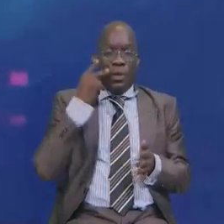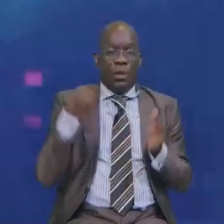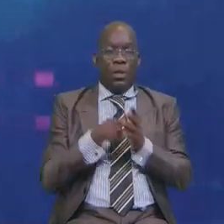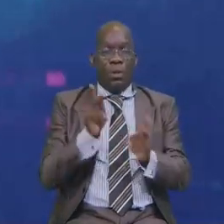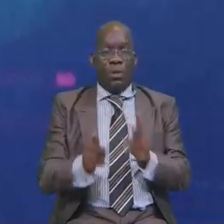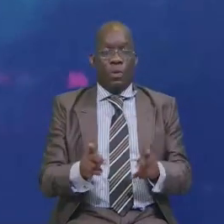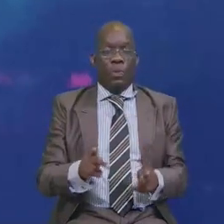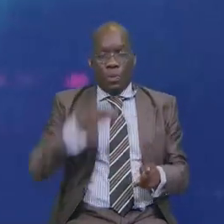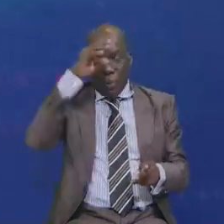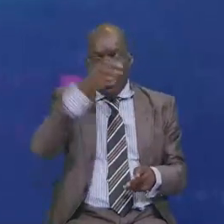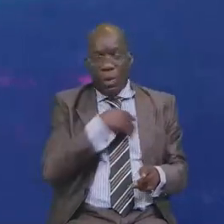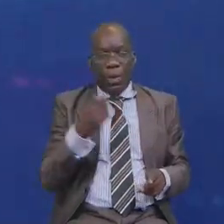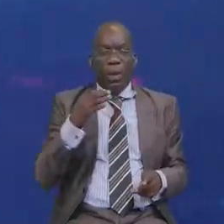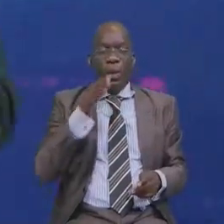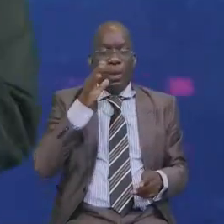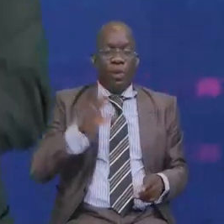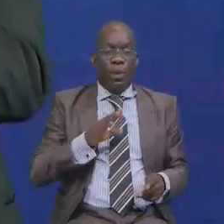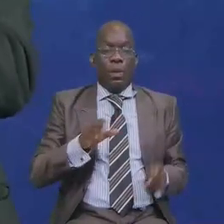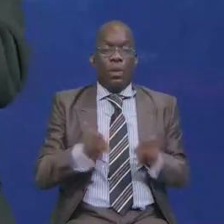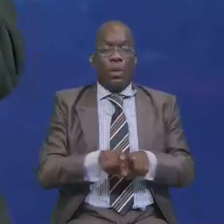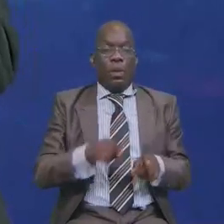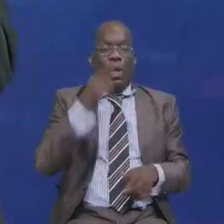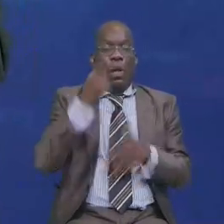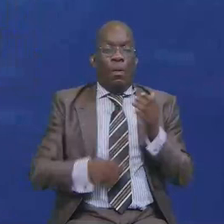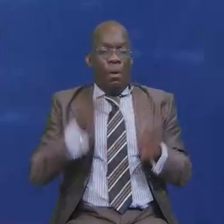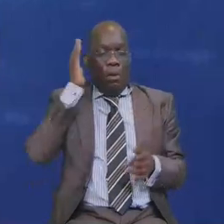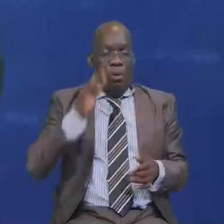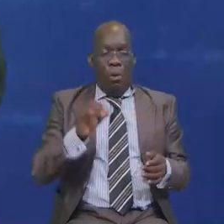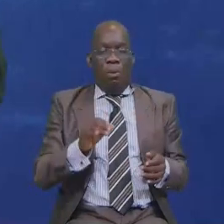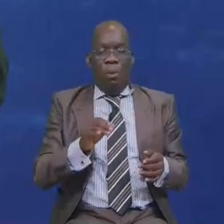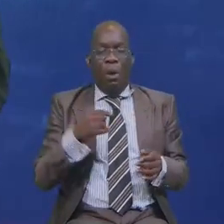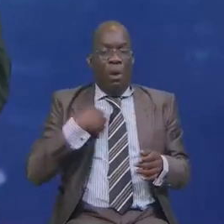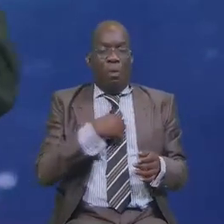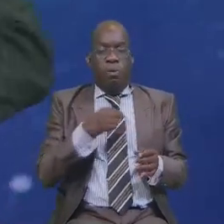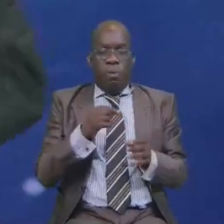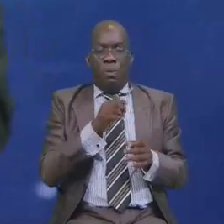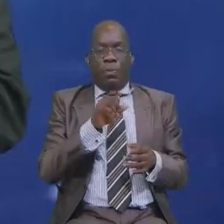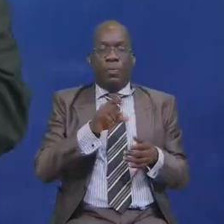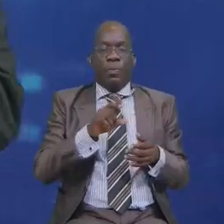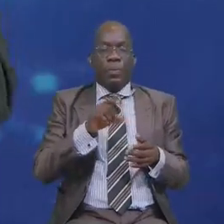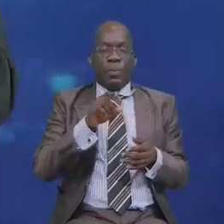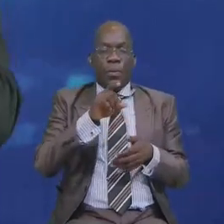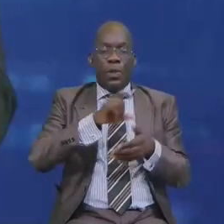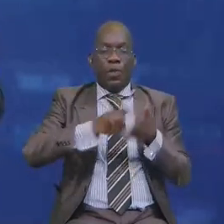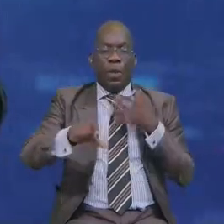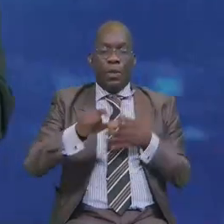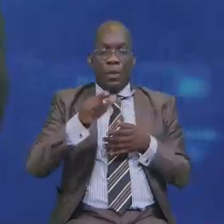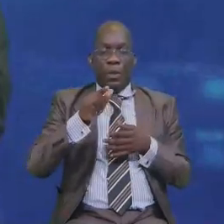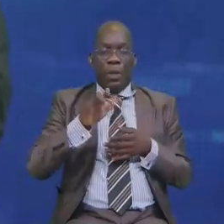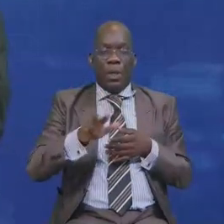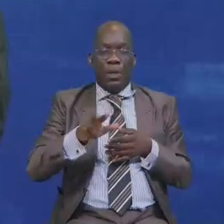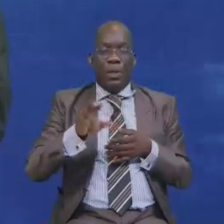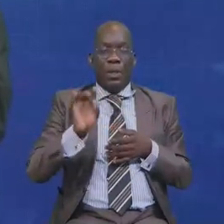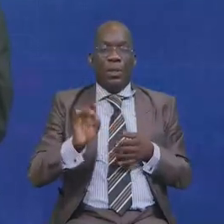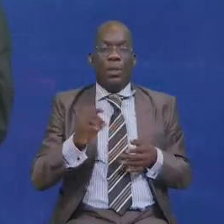ferons-nous? Verset 38. Verset 38. Pierre leur dit, repentez-vous et